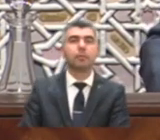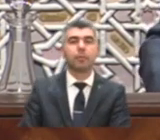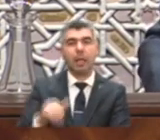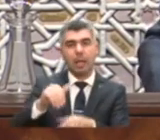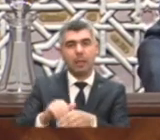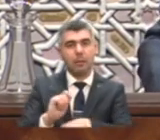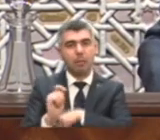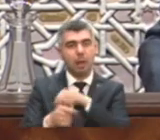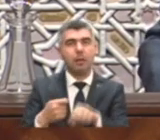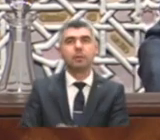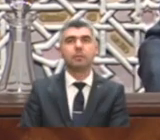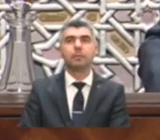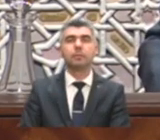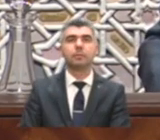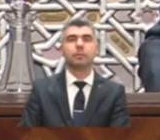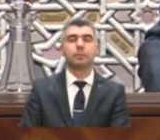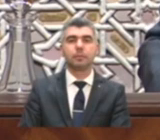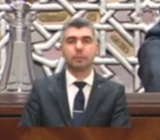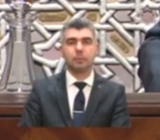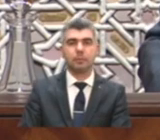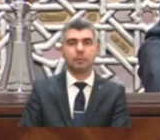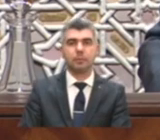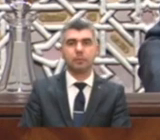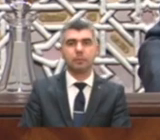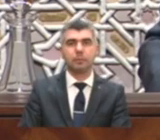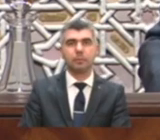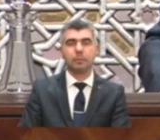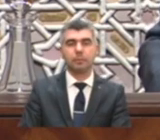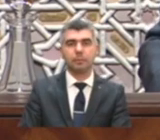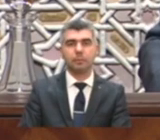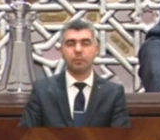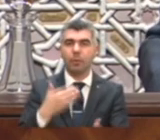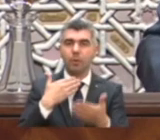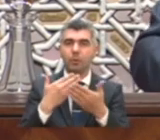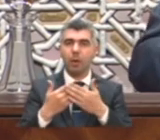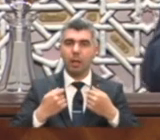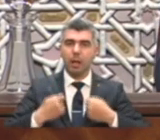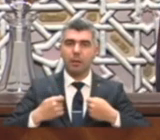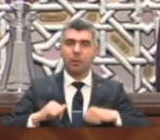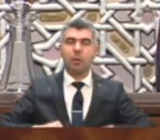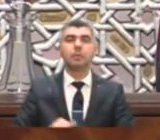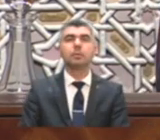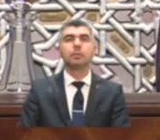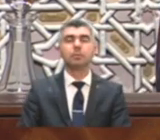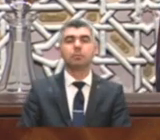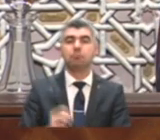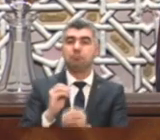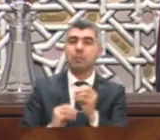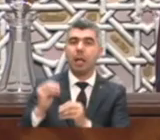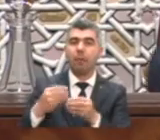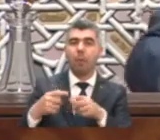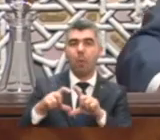الحركي. تفضلوا سيدنا المحترم. السيد رئيس، السيد الوزير، عن غلاء تذاكر